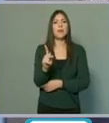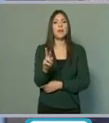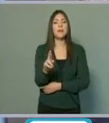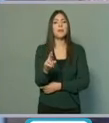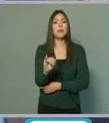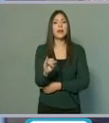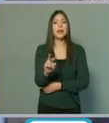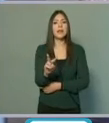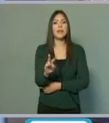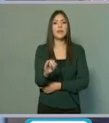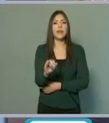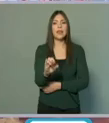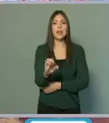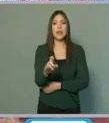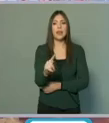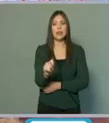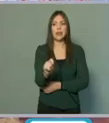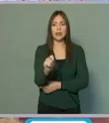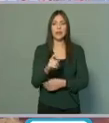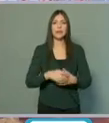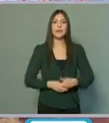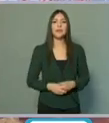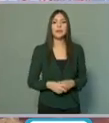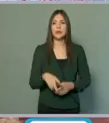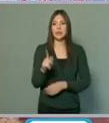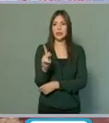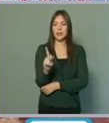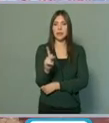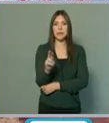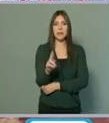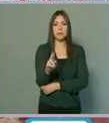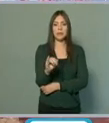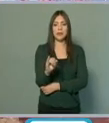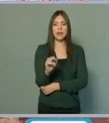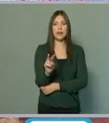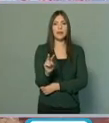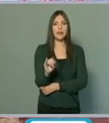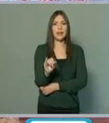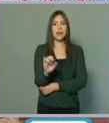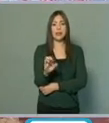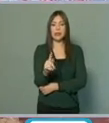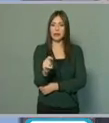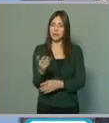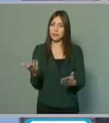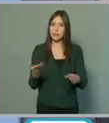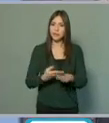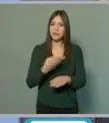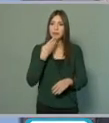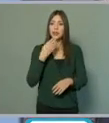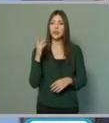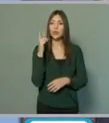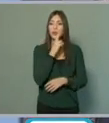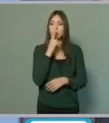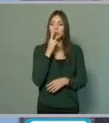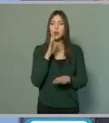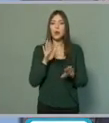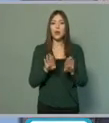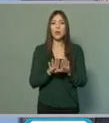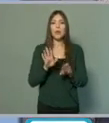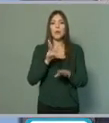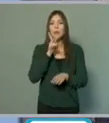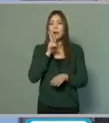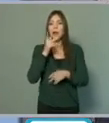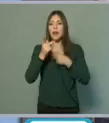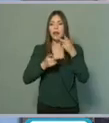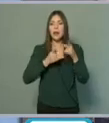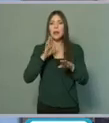a repetirlo, es привет. Привет. Exacto, muy bien. De hecho, el ritmo en ruso es un poco más lento que